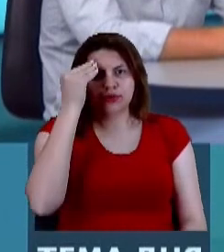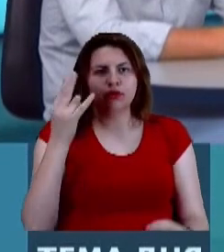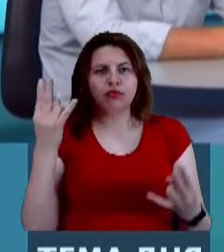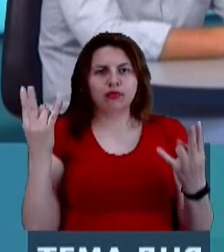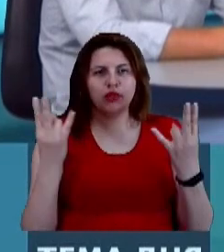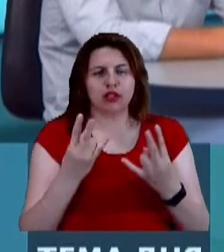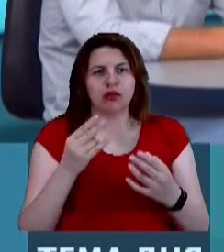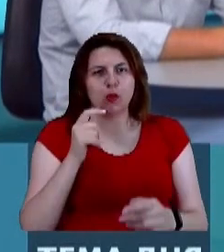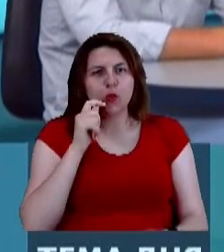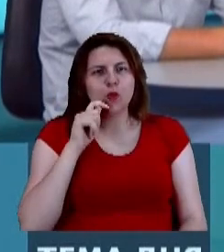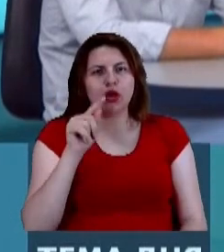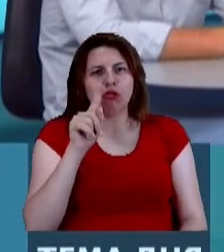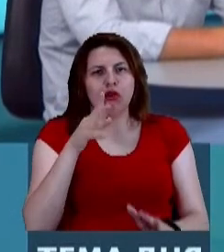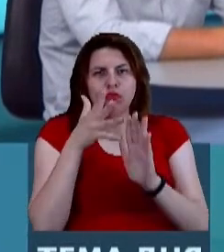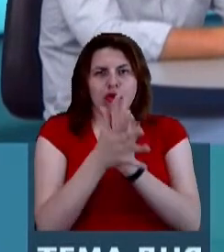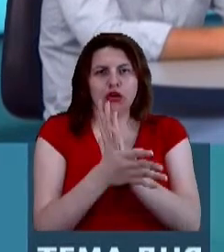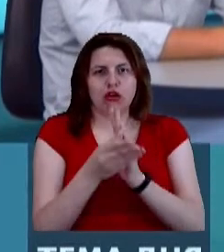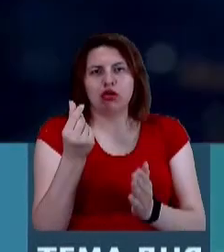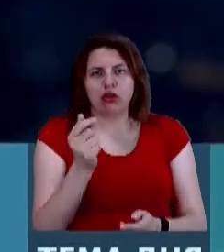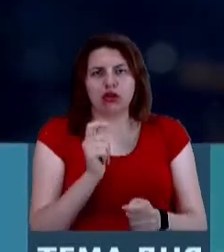шляхом, вкладати гроші